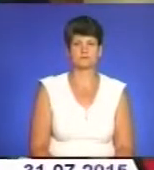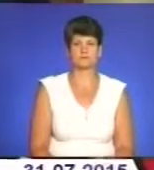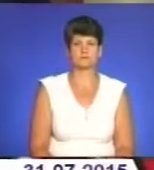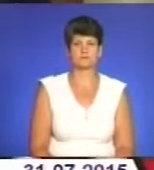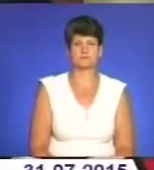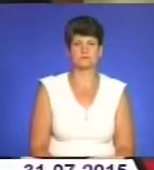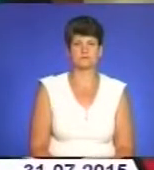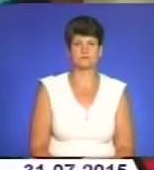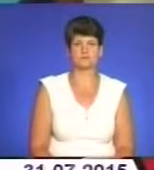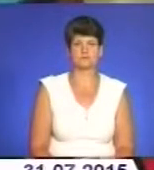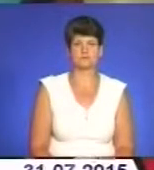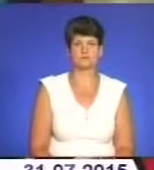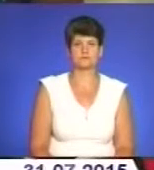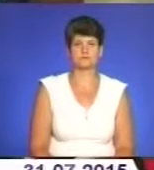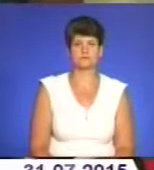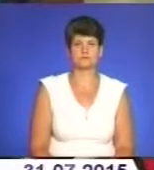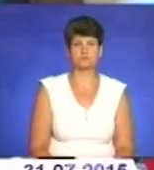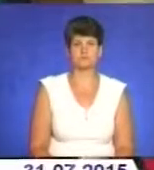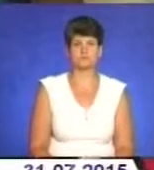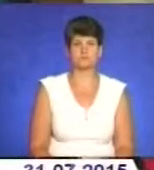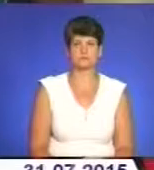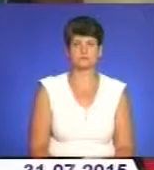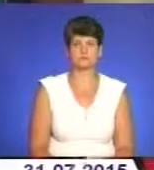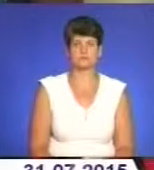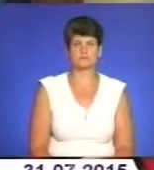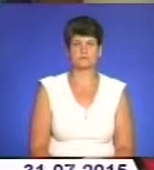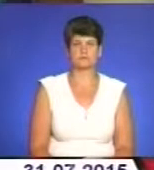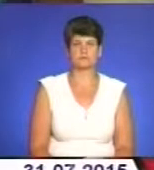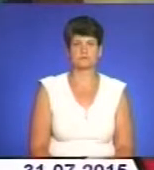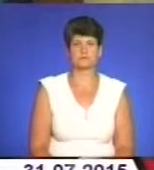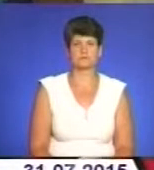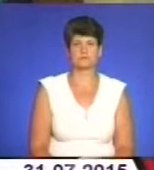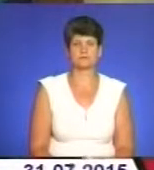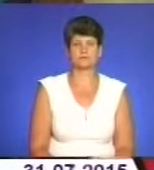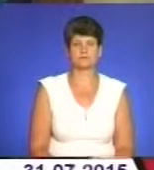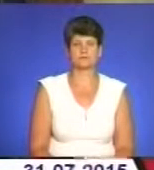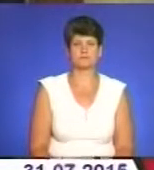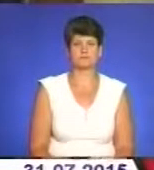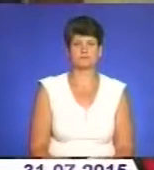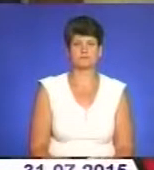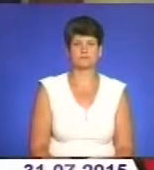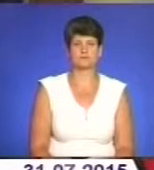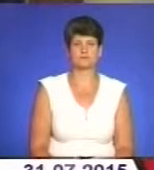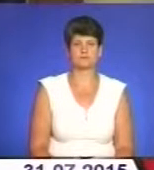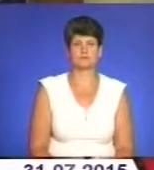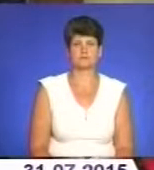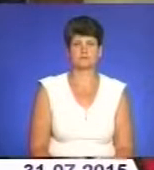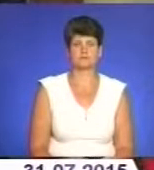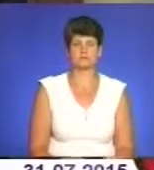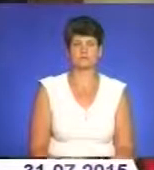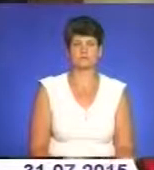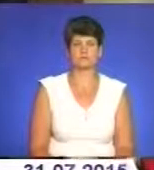підписали порозуміння співпраці хіба 3 роки тому. Potem byłem w Dubnie i